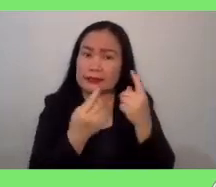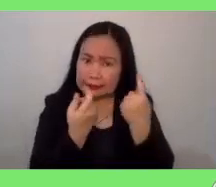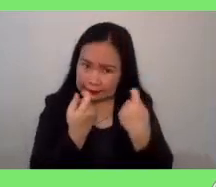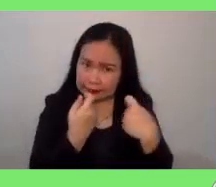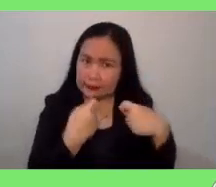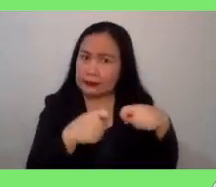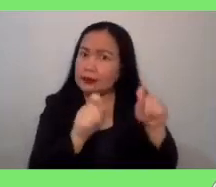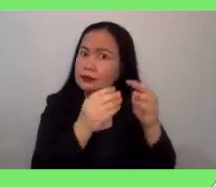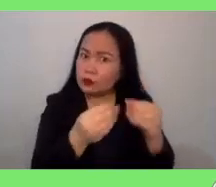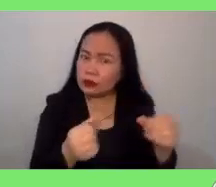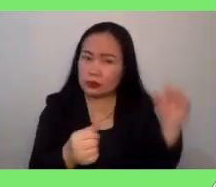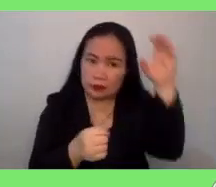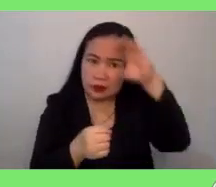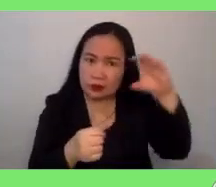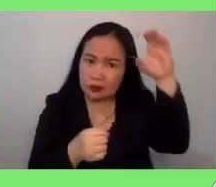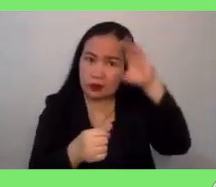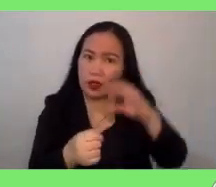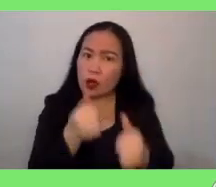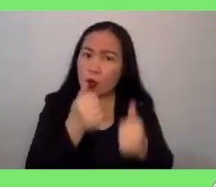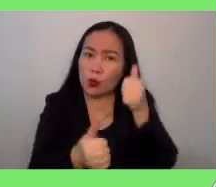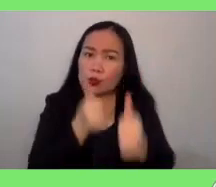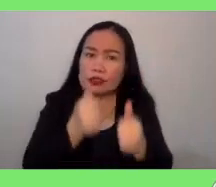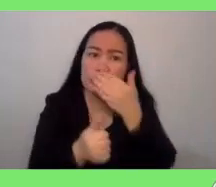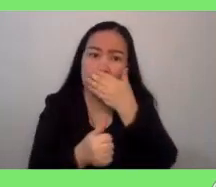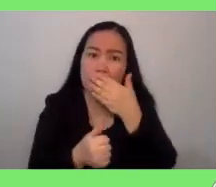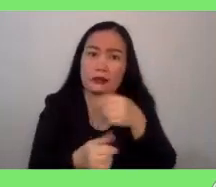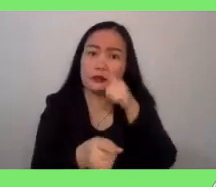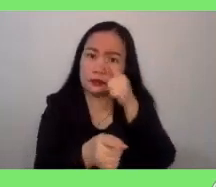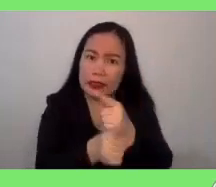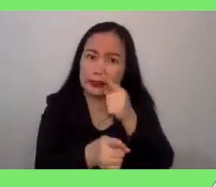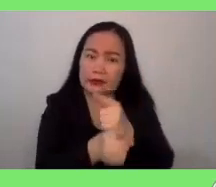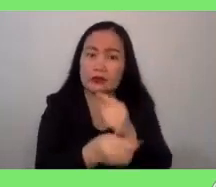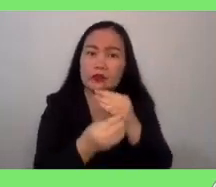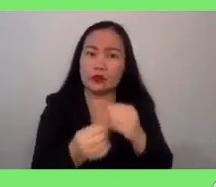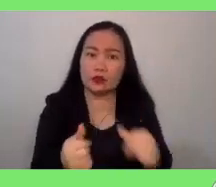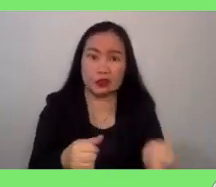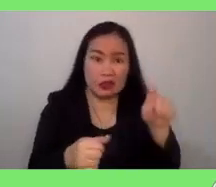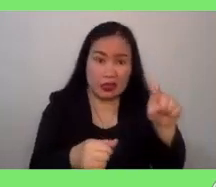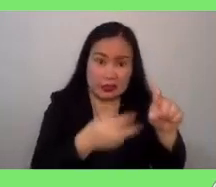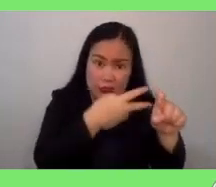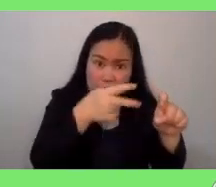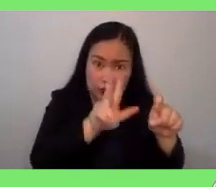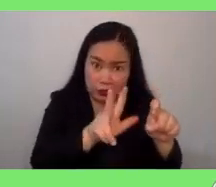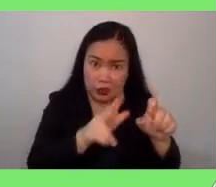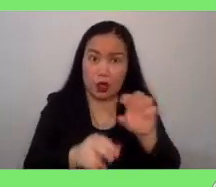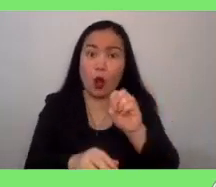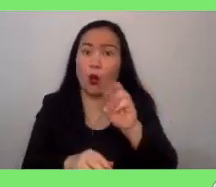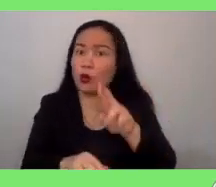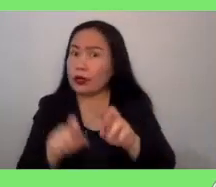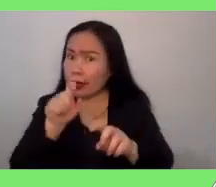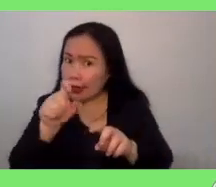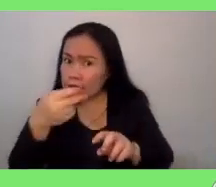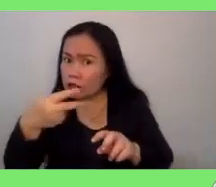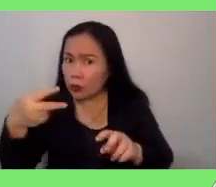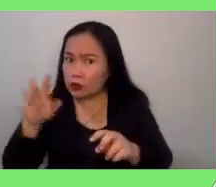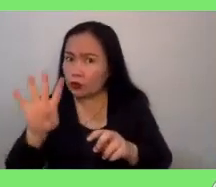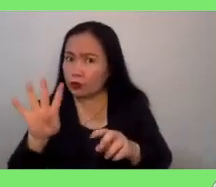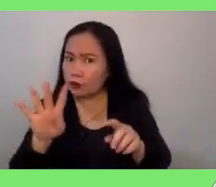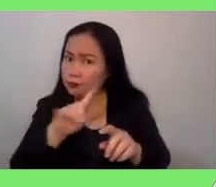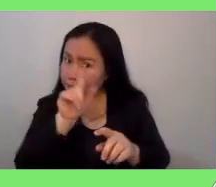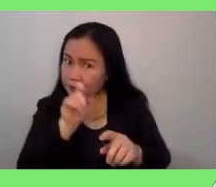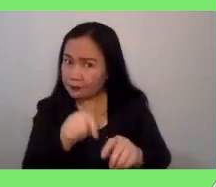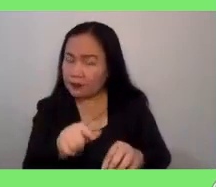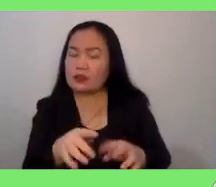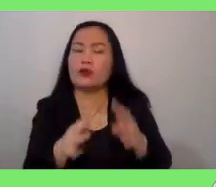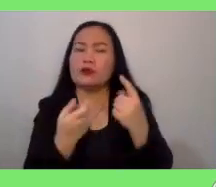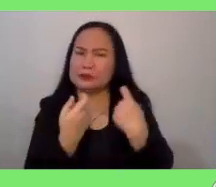isolve. Hahanapin mo kung alin doon ang solution. Okay? So, ang binigay sa atin ay x is equal to 3, x